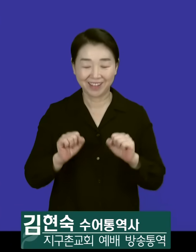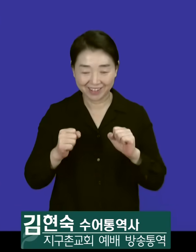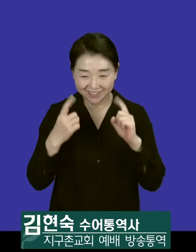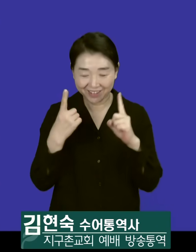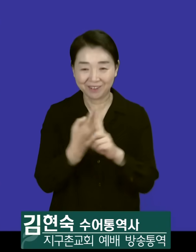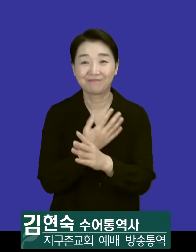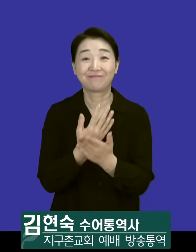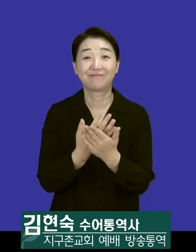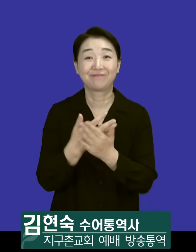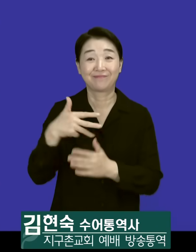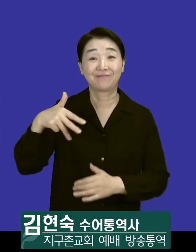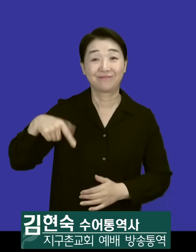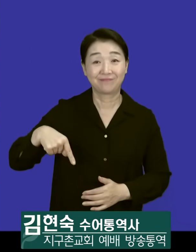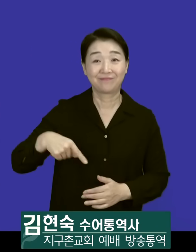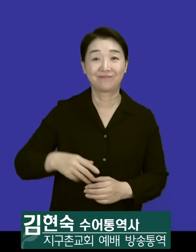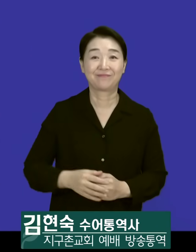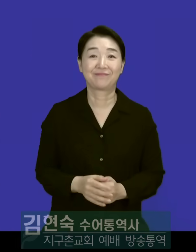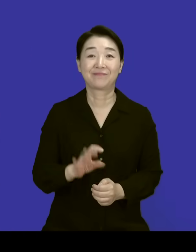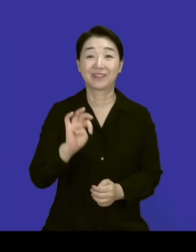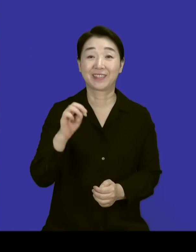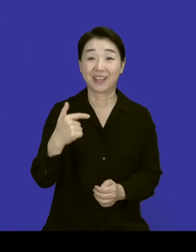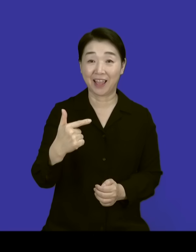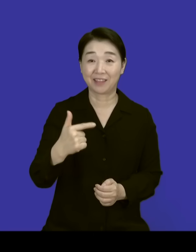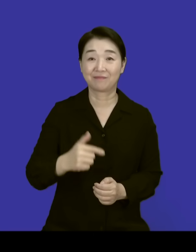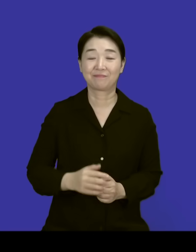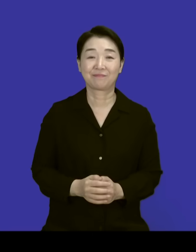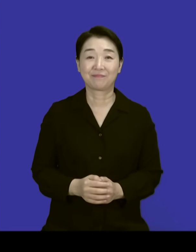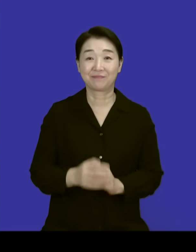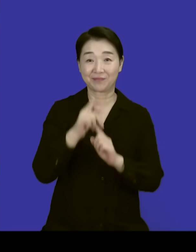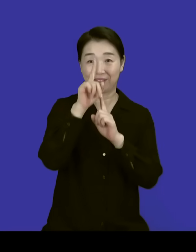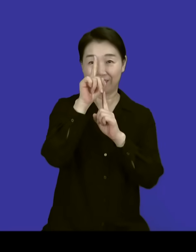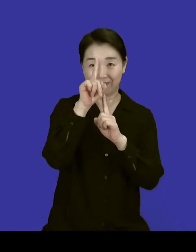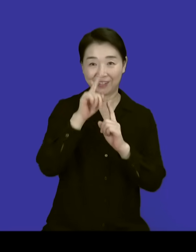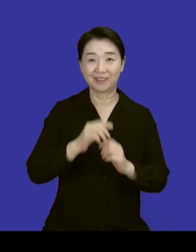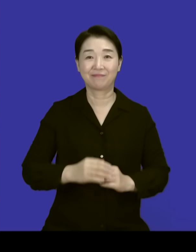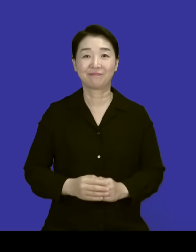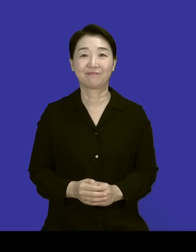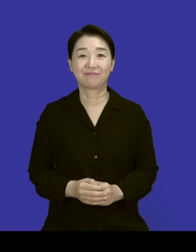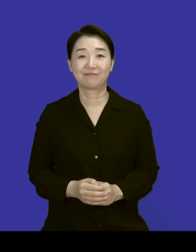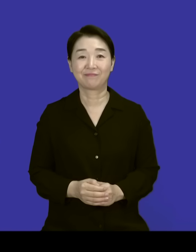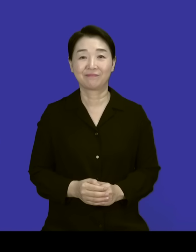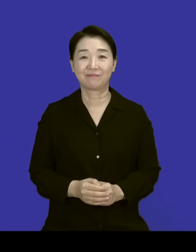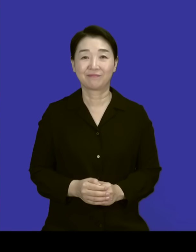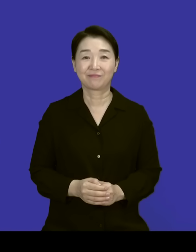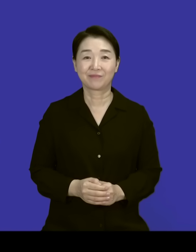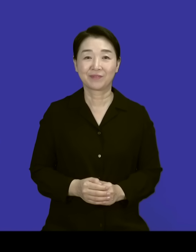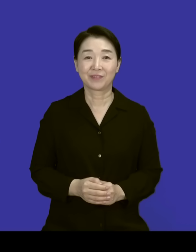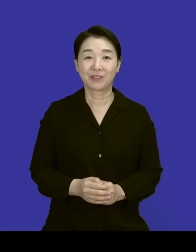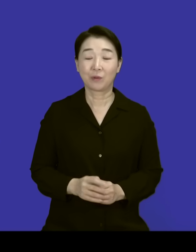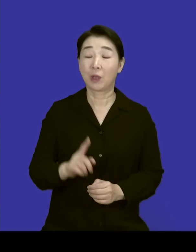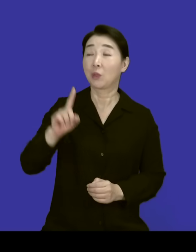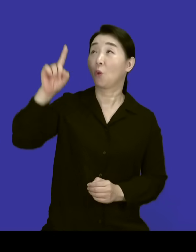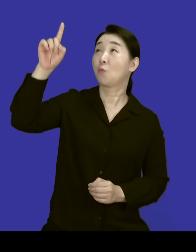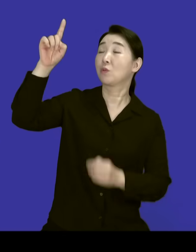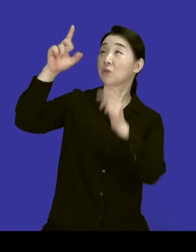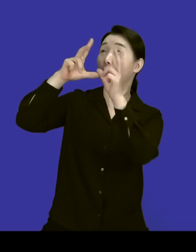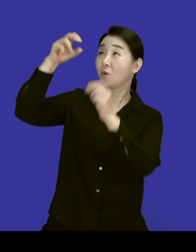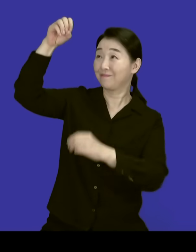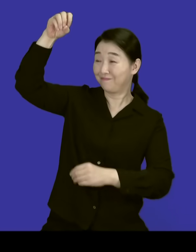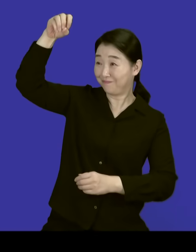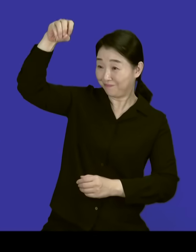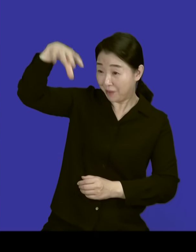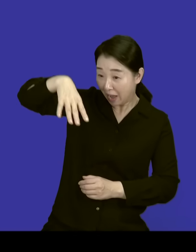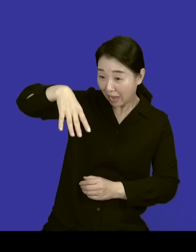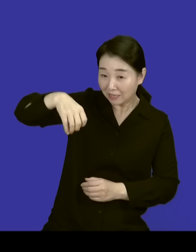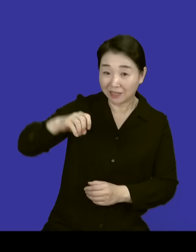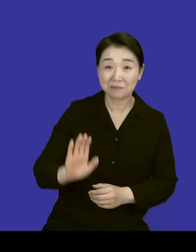안녕하세요. 새롭게 와서 주영훈입니다. 안녕하세요. 안수지입니다. 안녕하세요. 이정수입니다. 높은 곳에서 공을 떨어뜨리게 되면 그 떨어진 높이만큼 다시